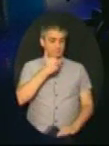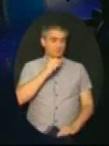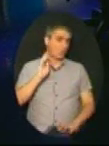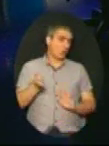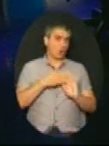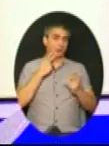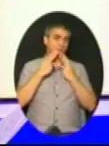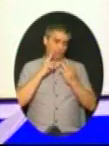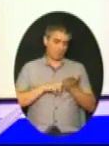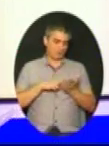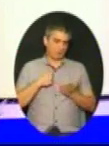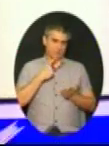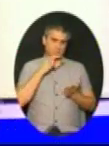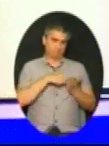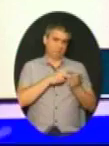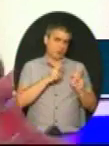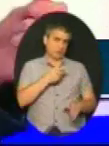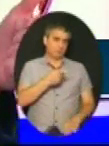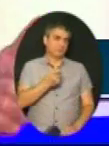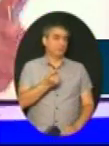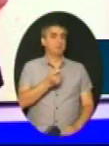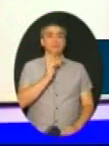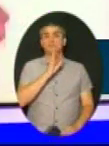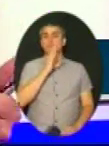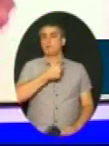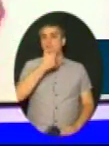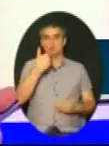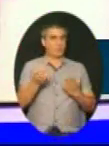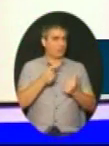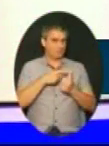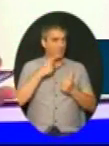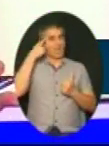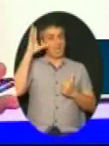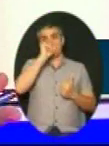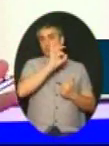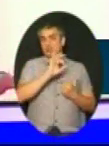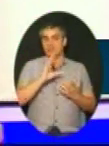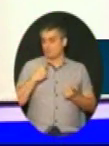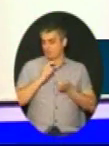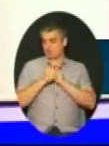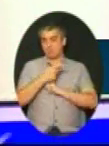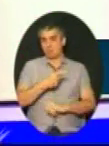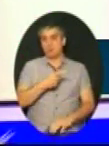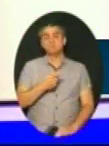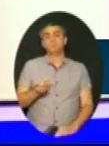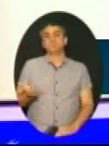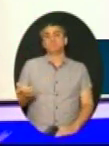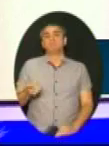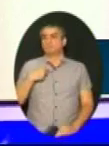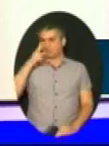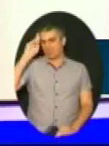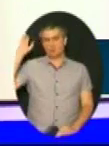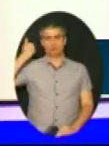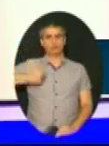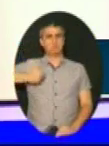התשובות נכונות, אני גם הייתי מסמנת את האופציה הזאת. אחת, יש בעיה של מנהיגות. מנהיגות, אג'נדה. אם אני הייתי במקומם, תראה, לליכוד